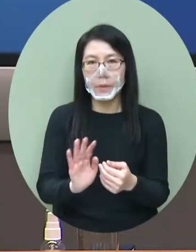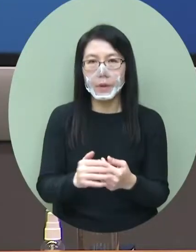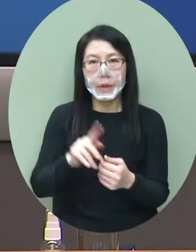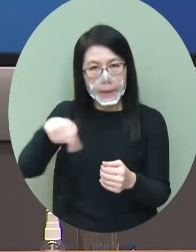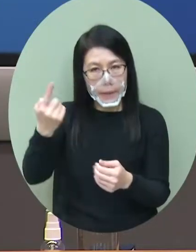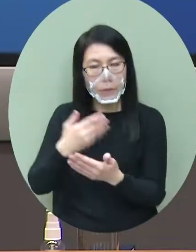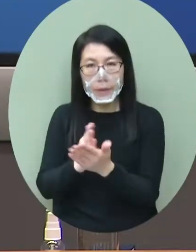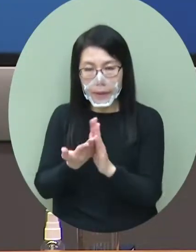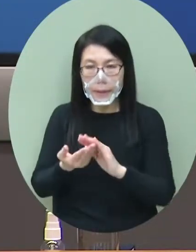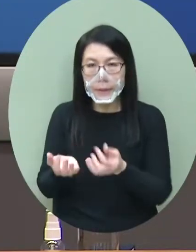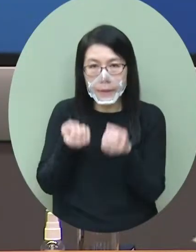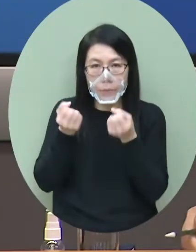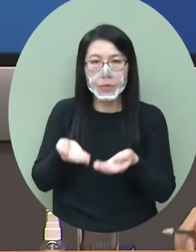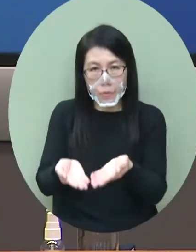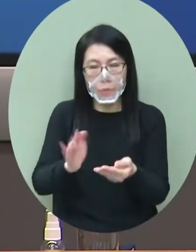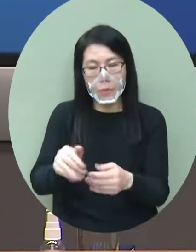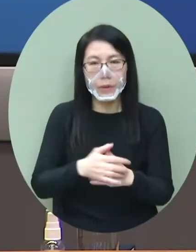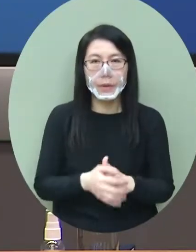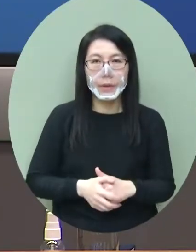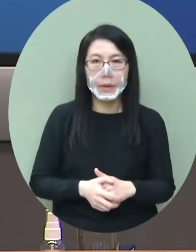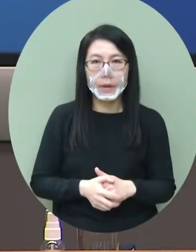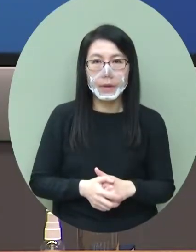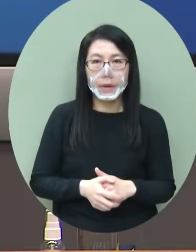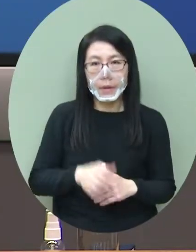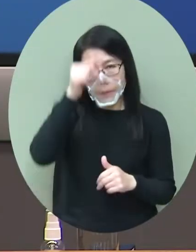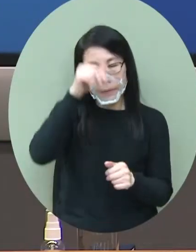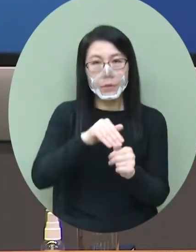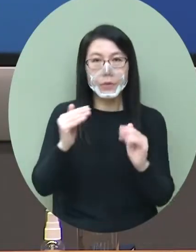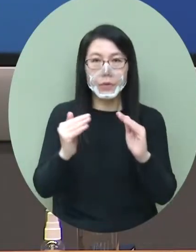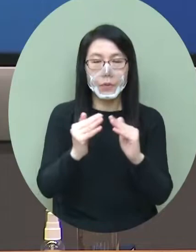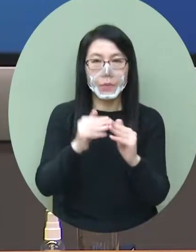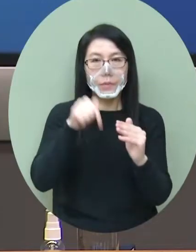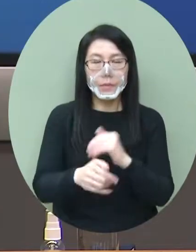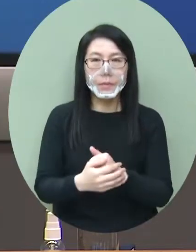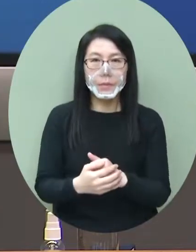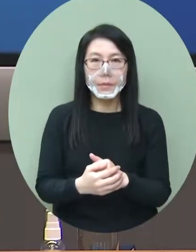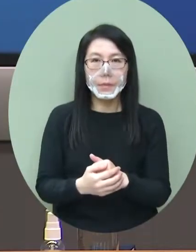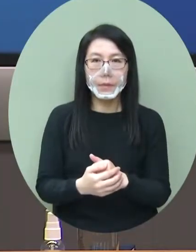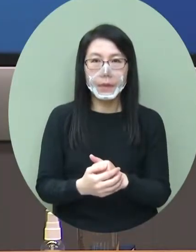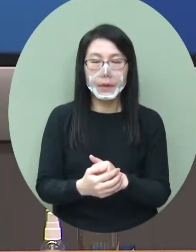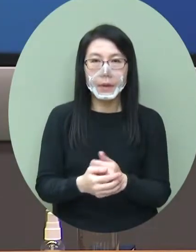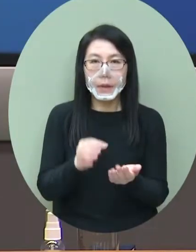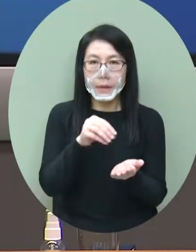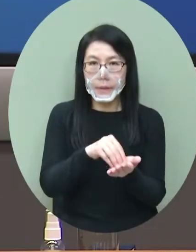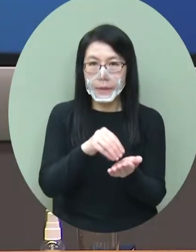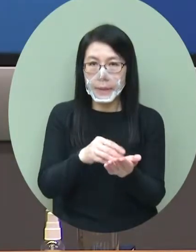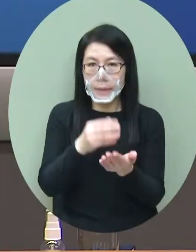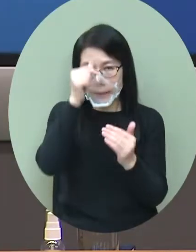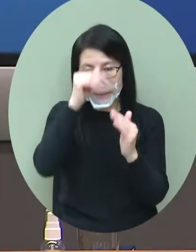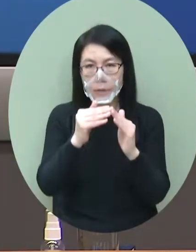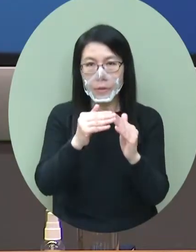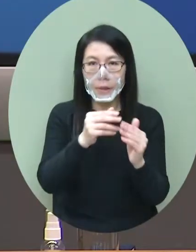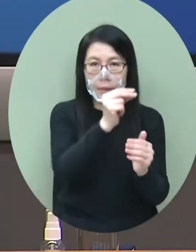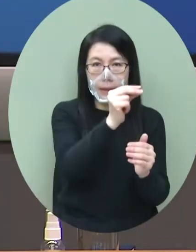呢就可以安排其他的接送服务。随着医管局呢把指定诊所